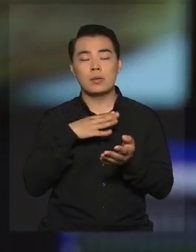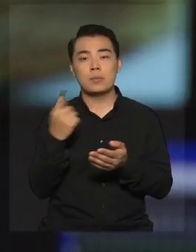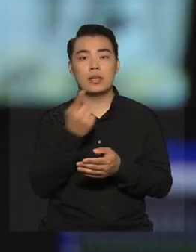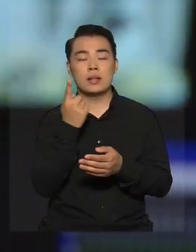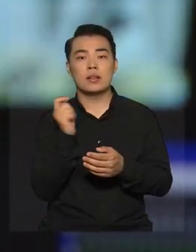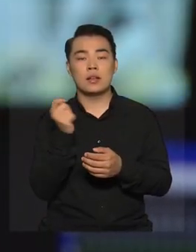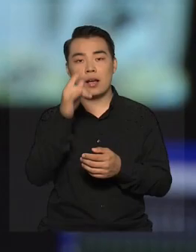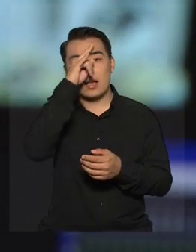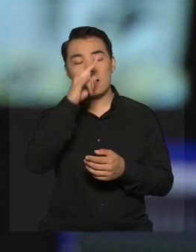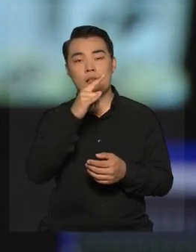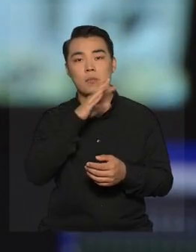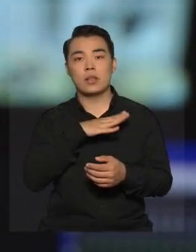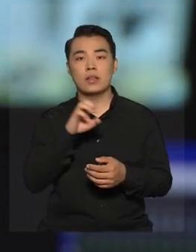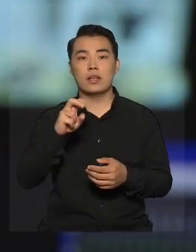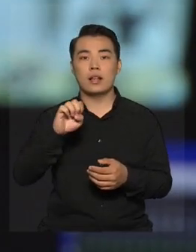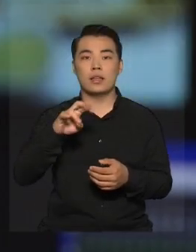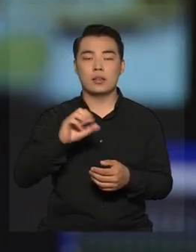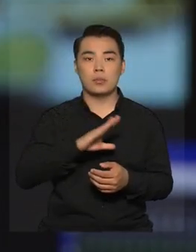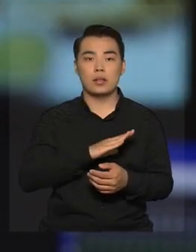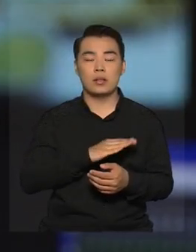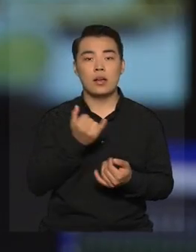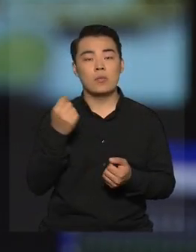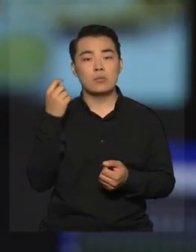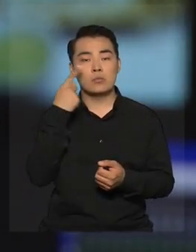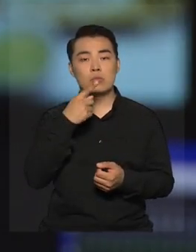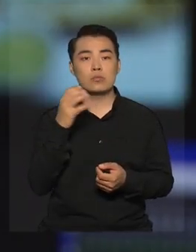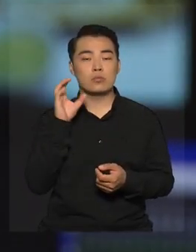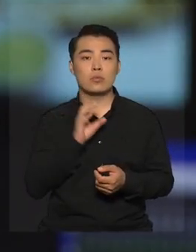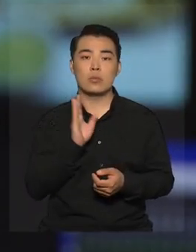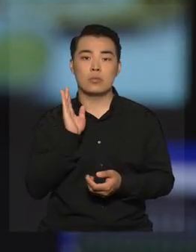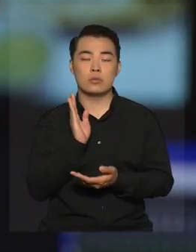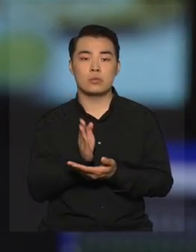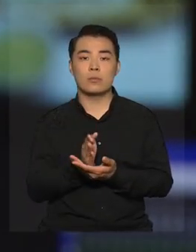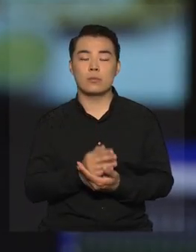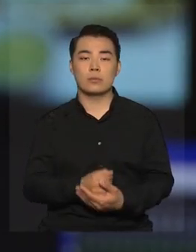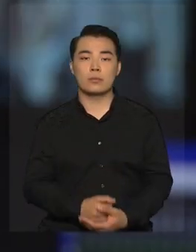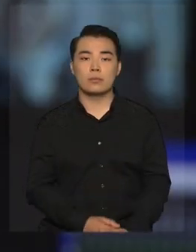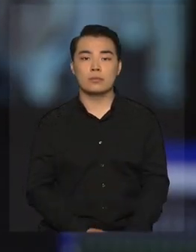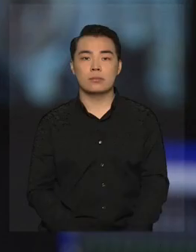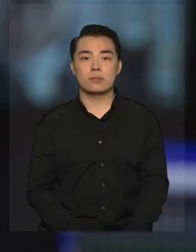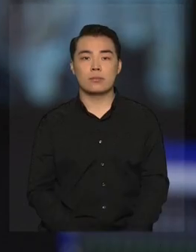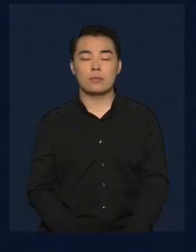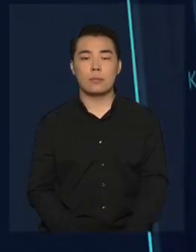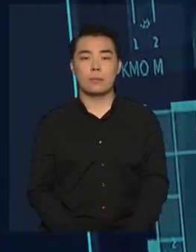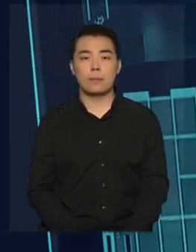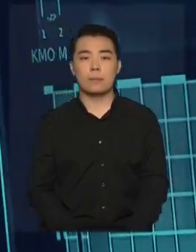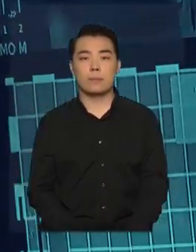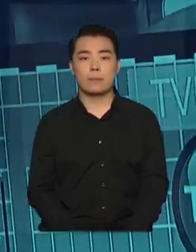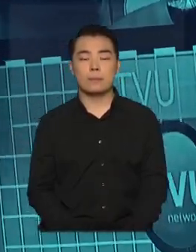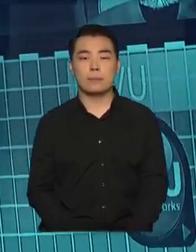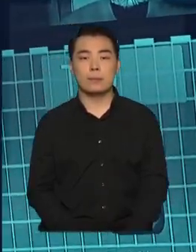первой ракеткой Казахстана Еленой Рыбакиной. Предлагаем вашему вниманию эксклюзивное интервью.